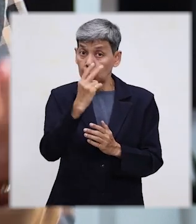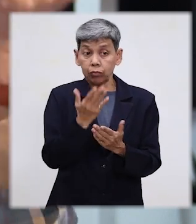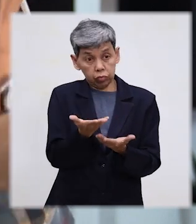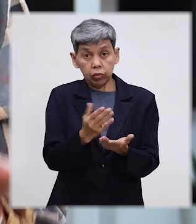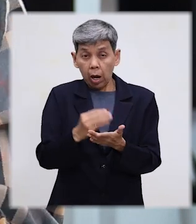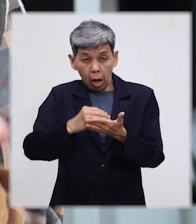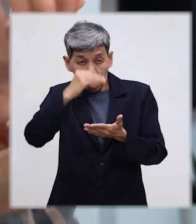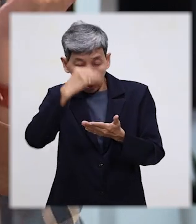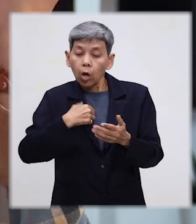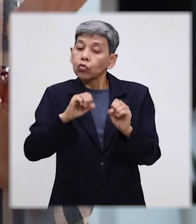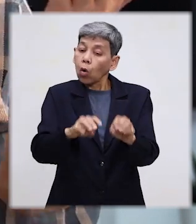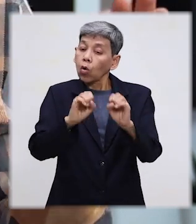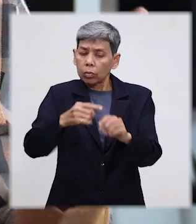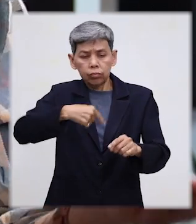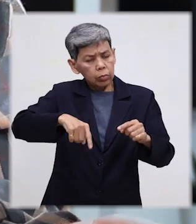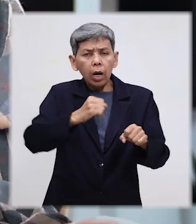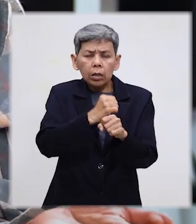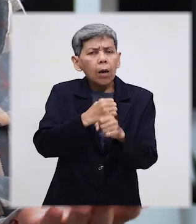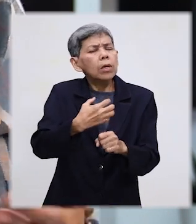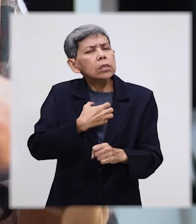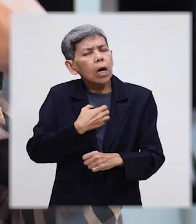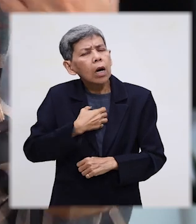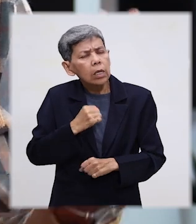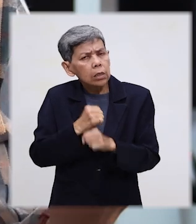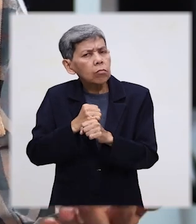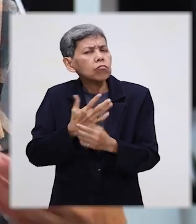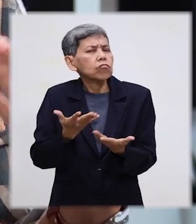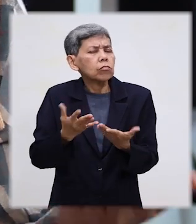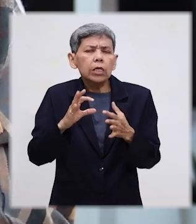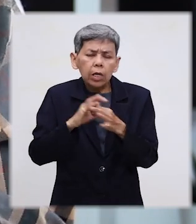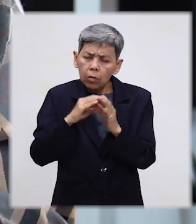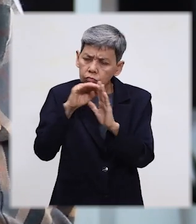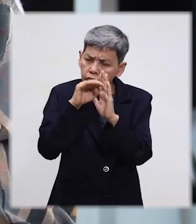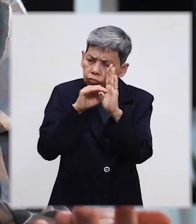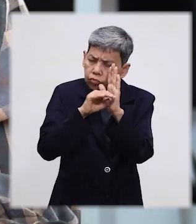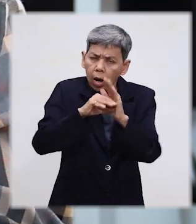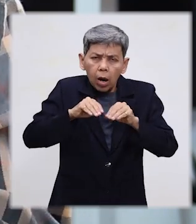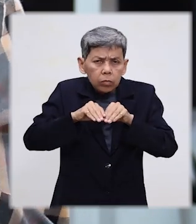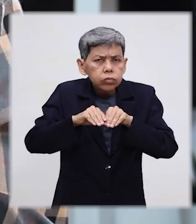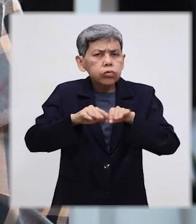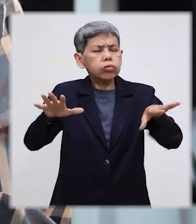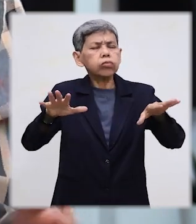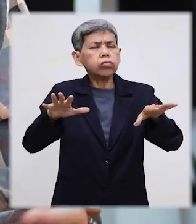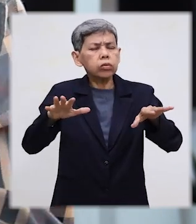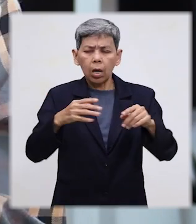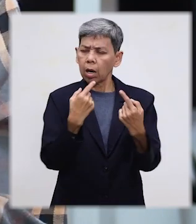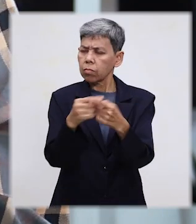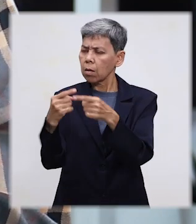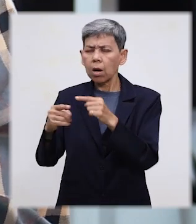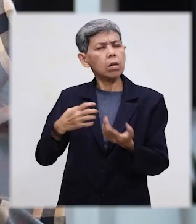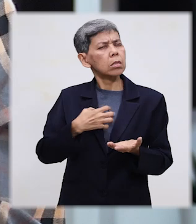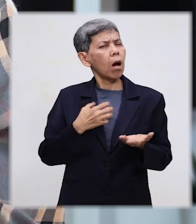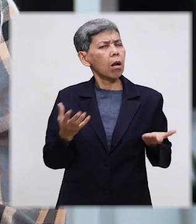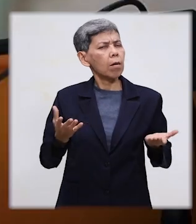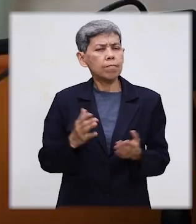ษย์ของพี่ตั้มของพี่ตั้มเองอยากที่จะสื่อสารในเรื่องของการนำเสนอข้อมูลให้กับสังค ม ที่มีความหลากหลายอย่างไรบ้